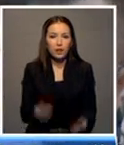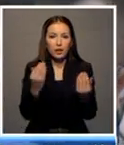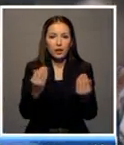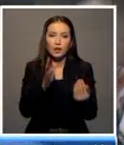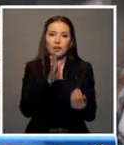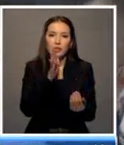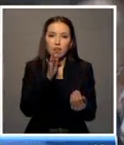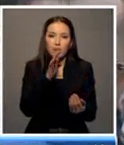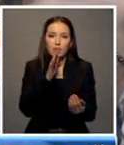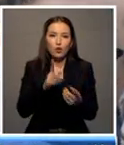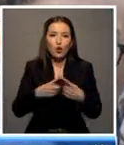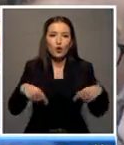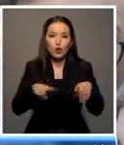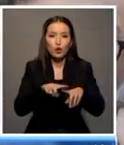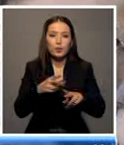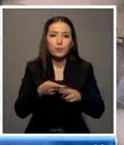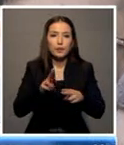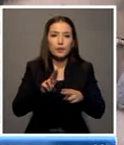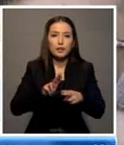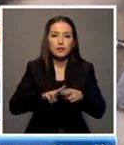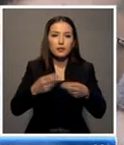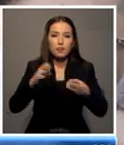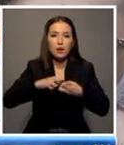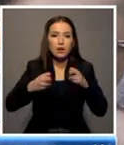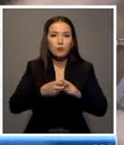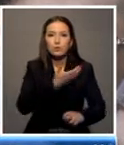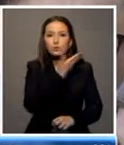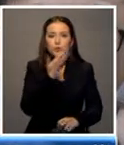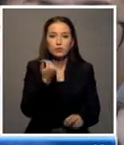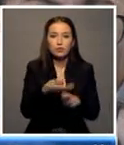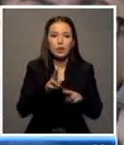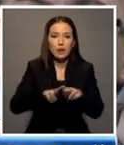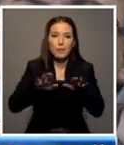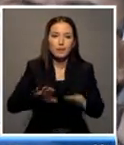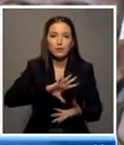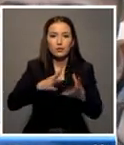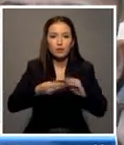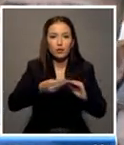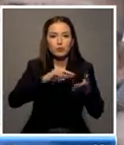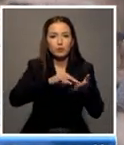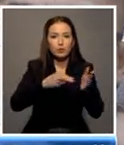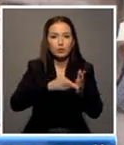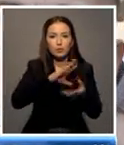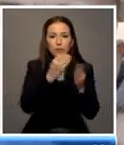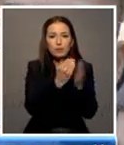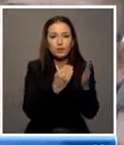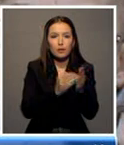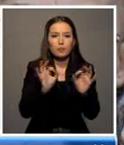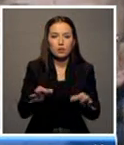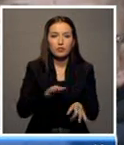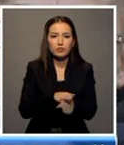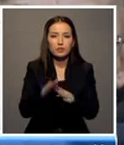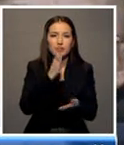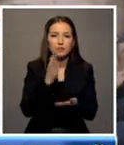таңда ұйымдастырушылардың ұйғарымы бойынша ешқандай мәселе жоқ. Павильондардың құрылысы да жұмысы да жоспарға сай. Көптеген техникалық және басқа